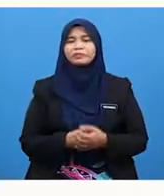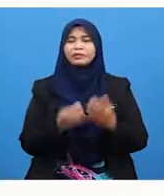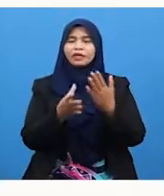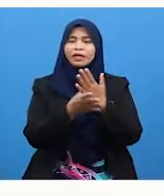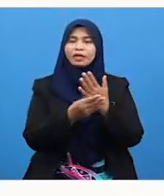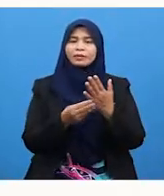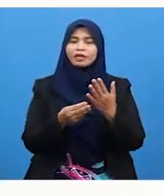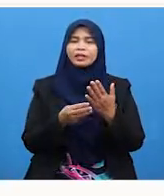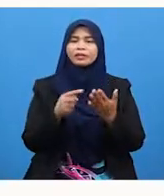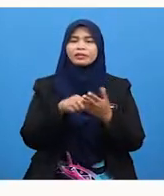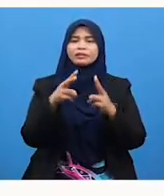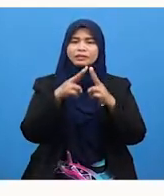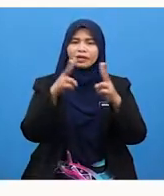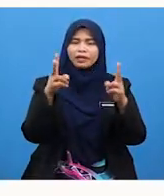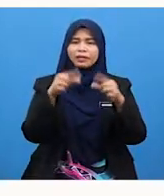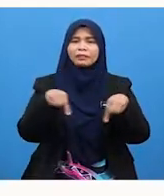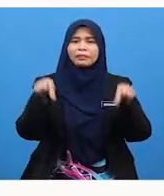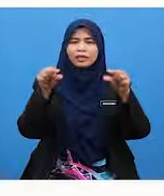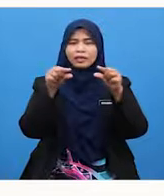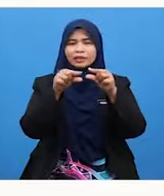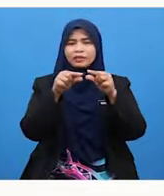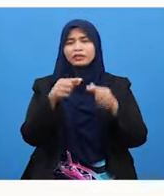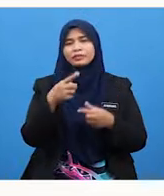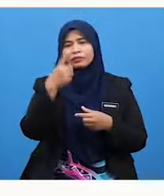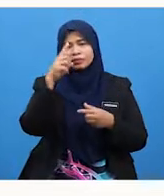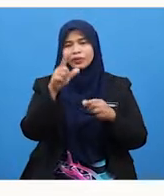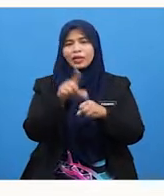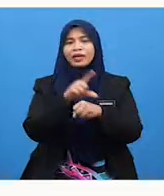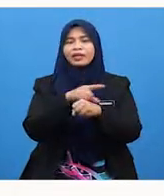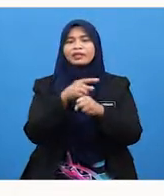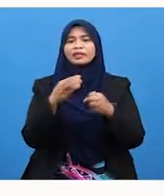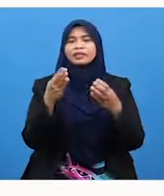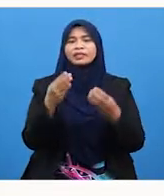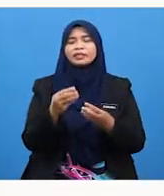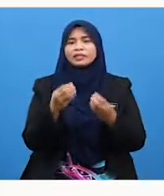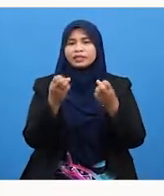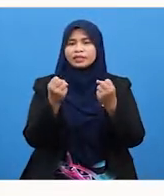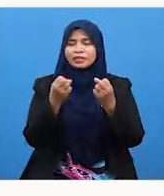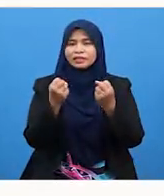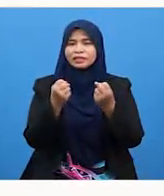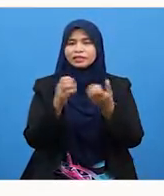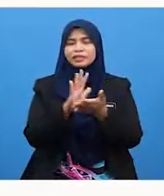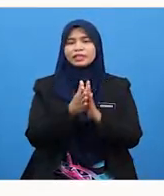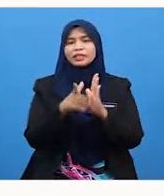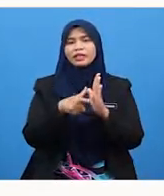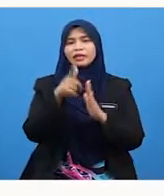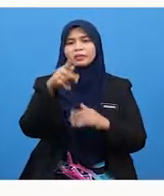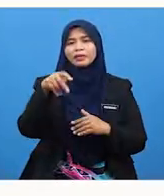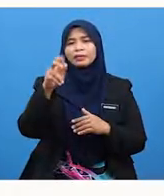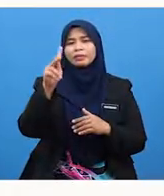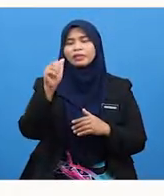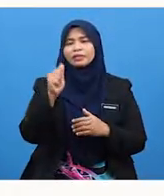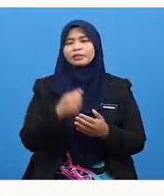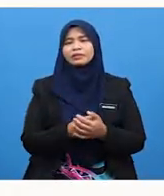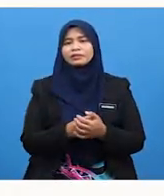Kemahiran motor halus ini sangat penting bagi melatih jari-jari murid menjadi lebih peka,